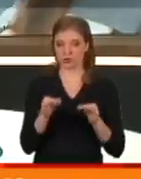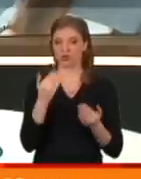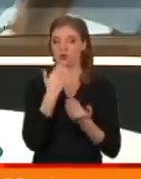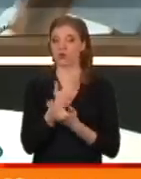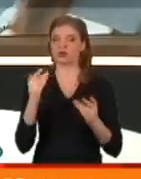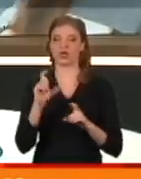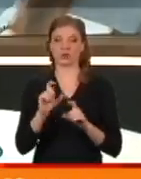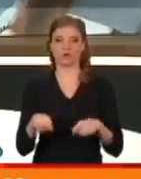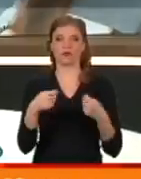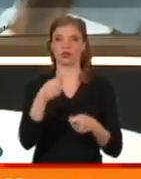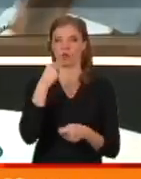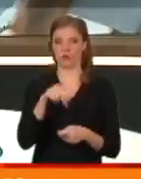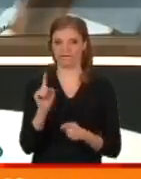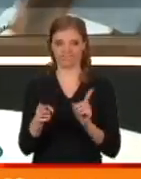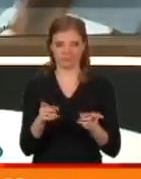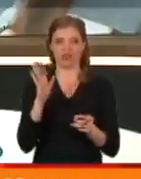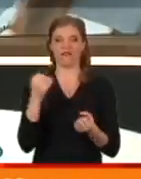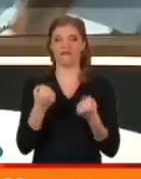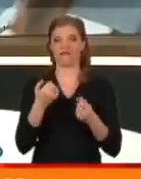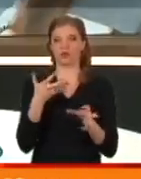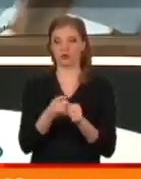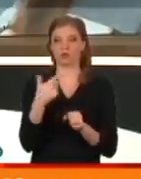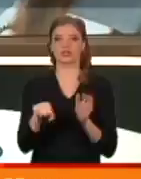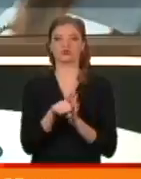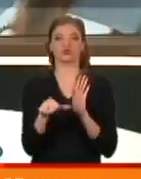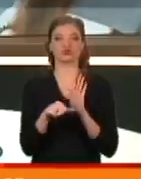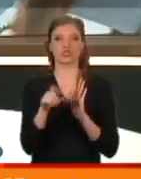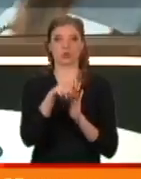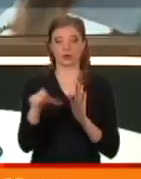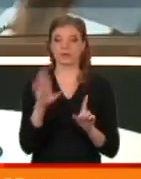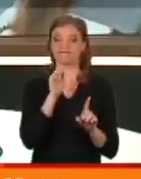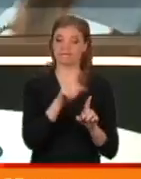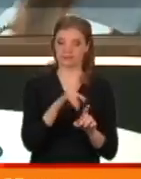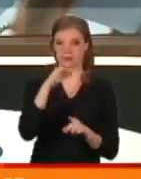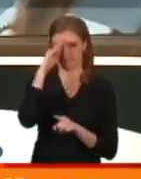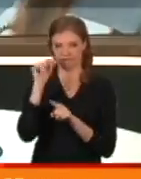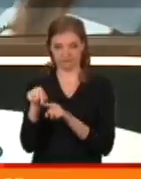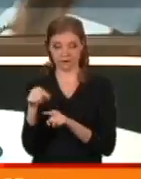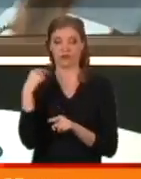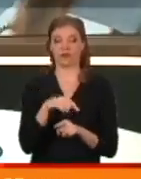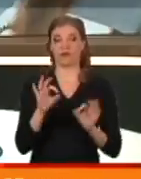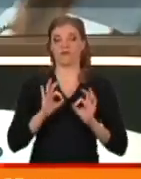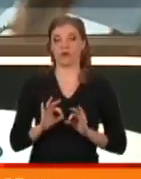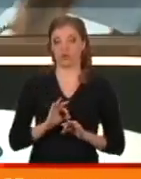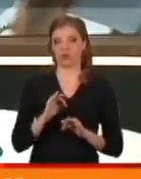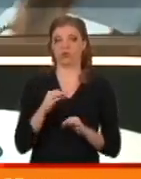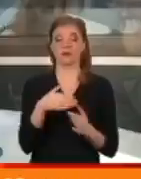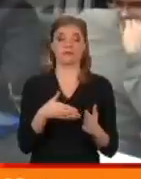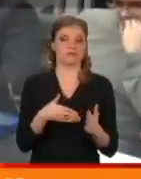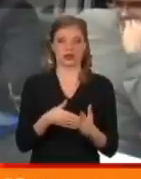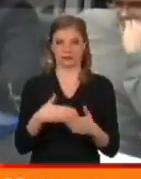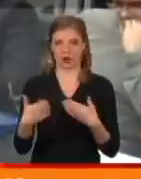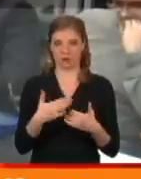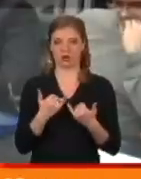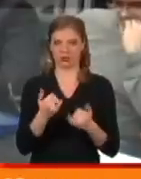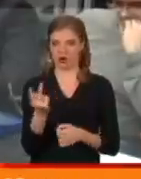останнє слово надали обвинуваченим у автотрощі, де загинуло 6 людей – Олені Зайцевій та Геннадію Дронову. Прокуратура домагається максимального